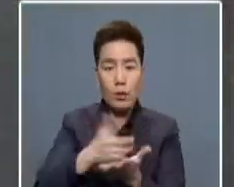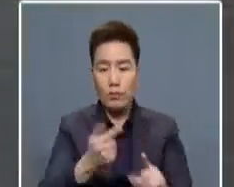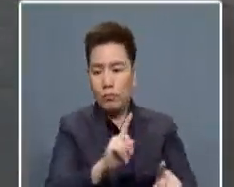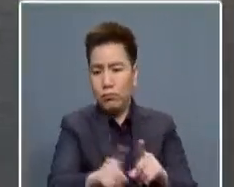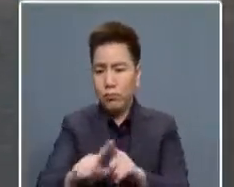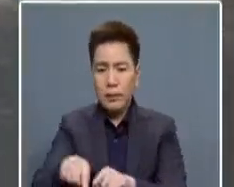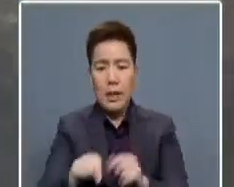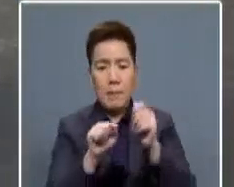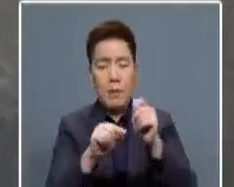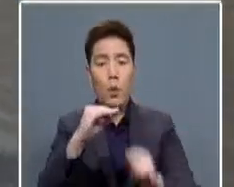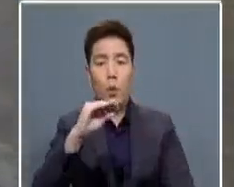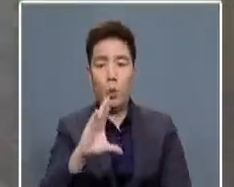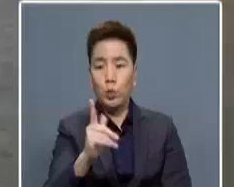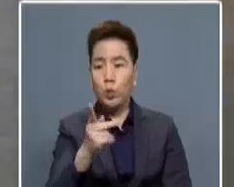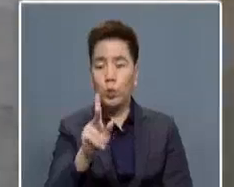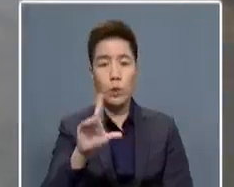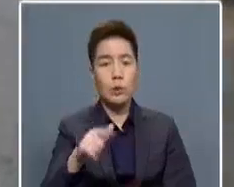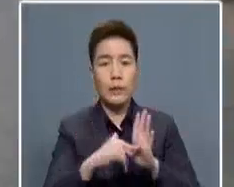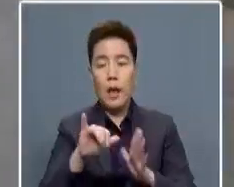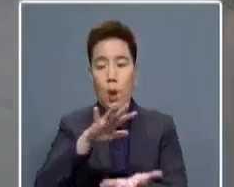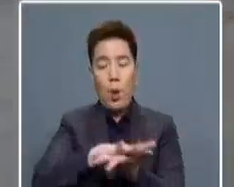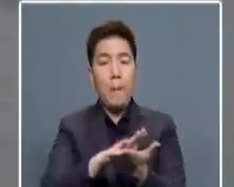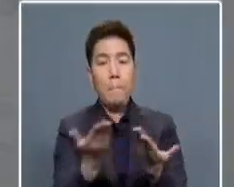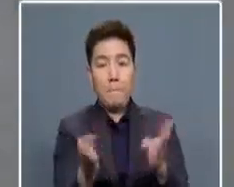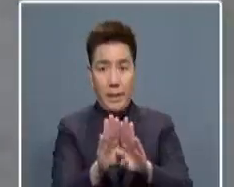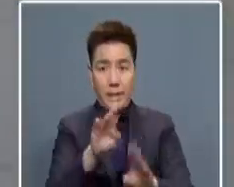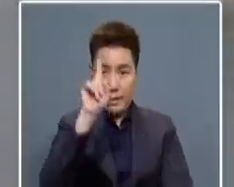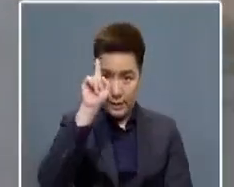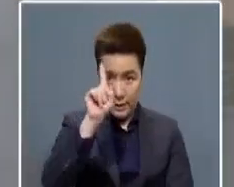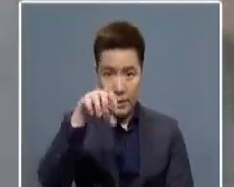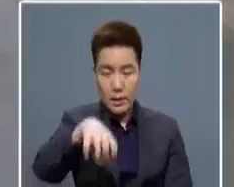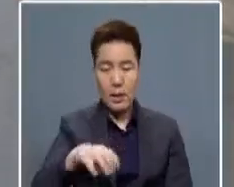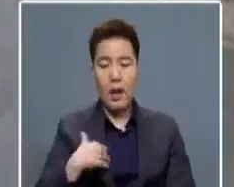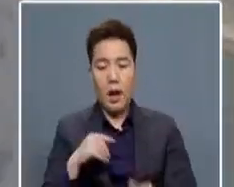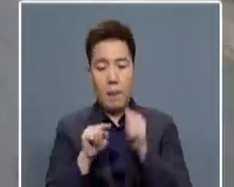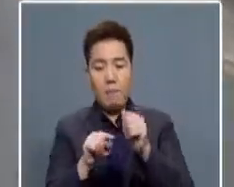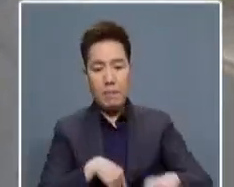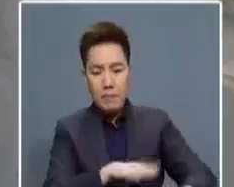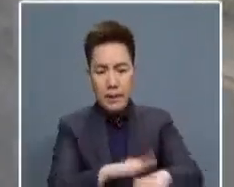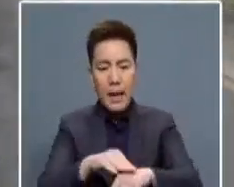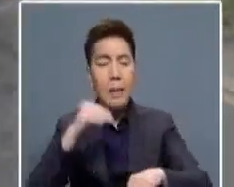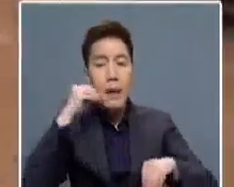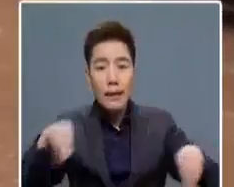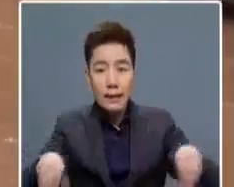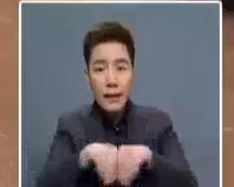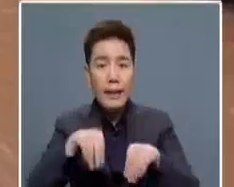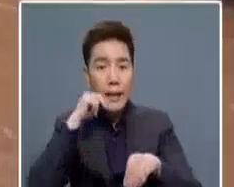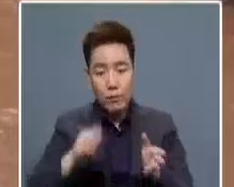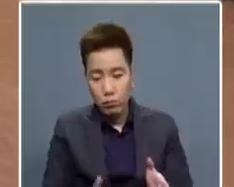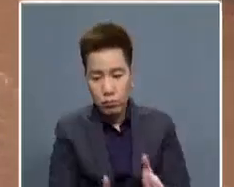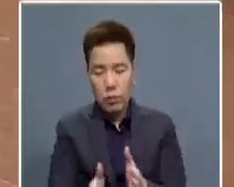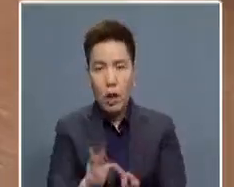ท่าลาดขาวเพื่อโชคชัยโรงเรียนต้องปิดการเรียนการสอนไป 1แห่งทางอำเภอแจ้งเตือนประชาชนที่อยู่ริมคลองให้เก็บของขึ้นที่สูง